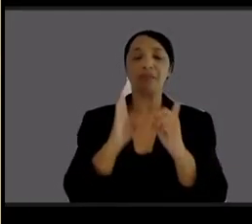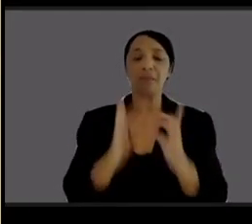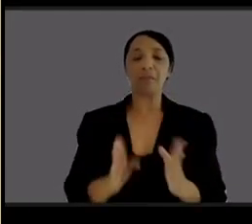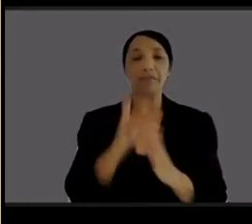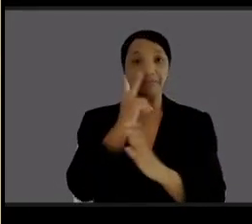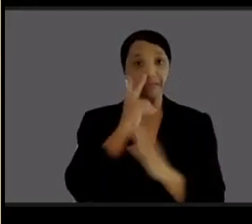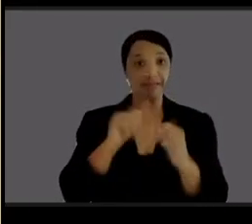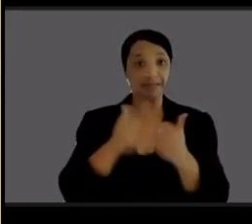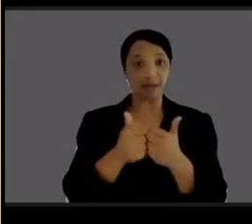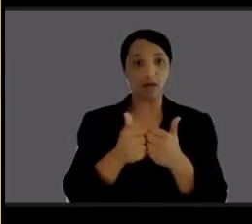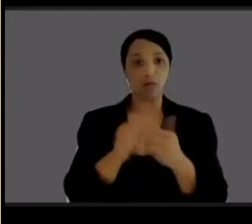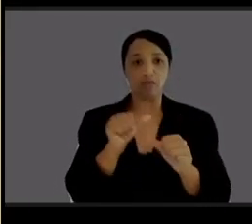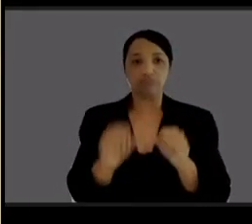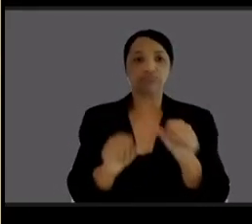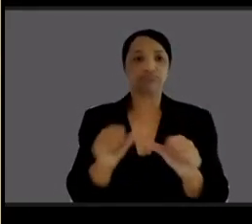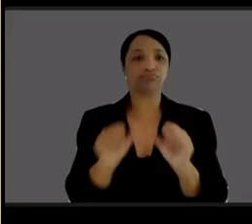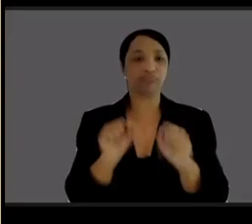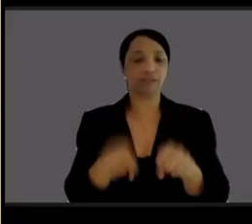que